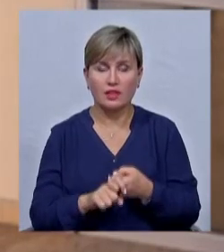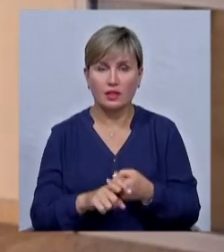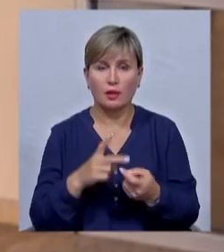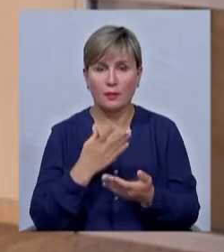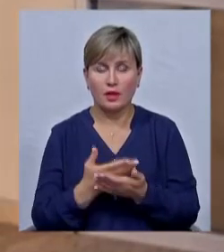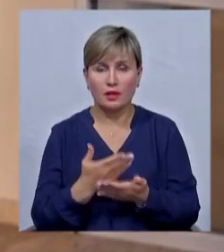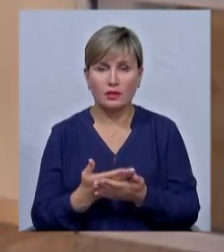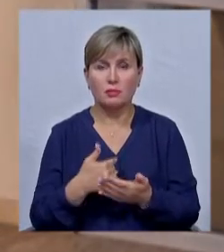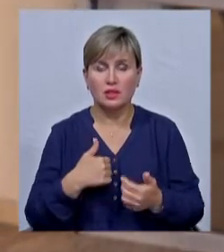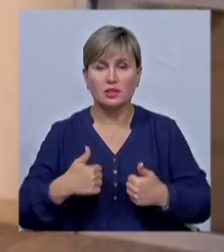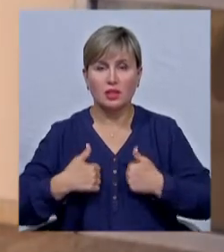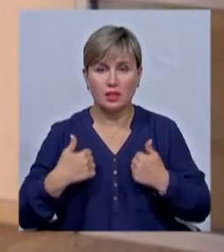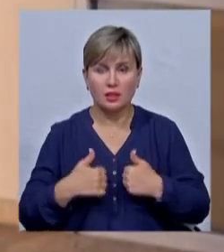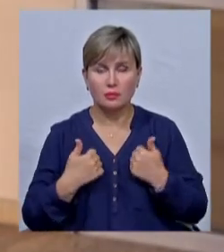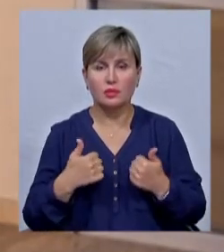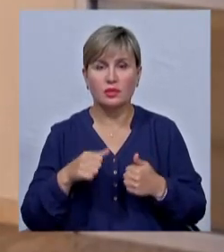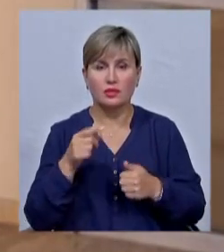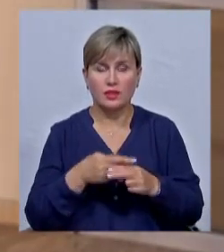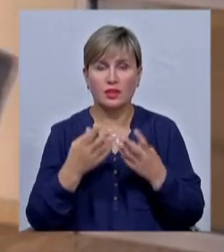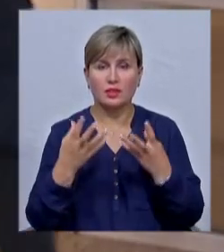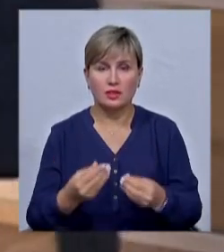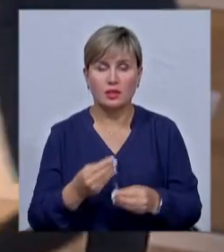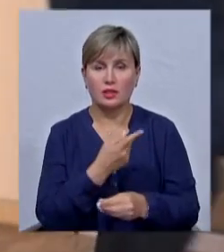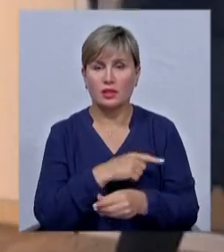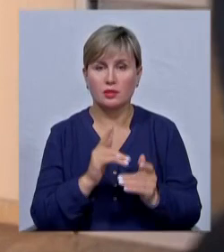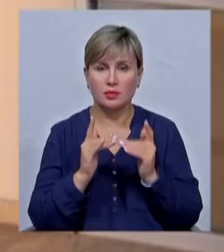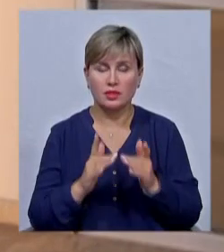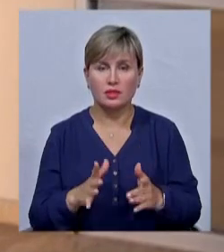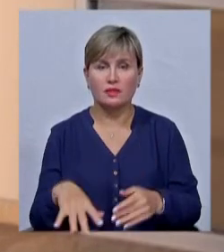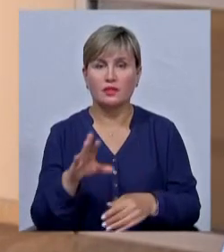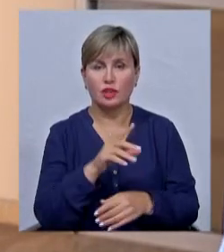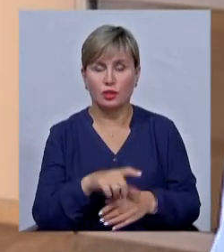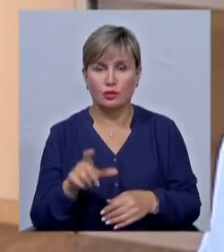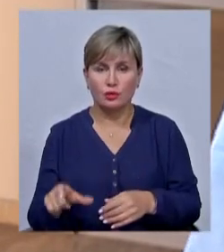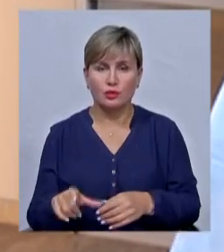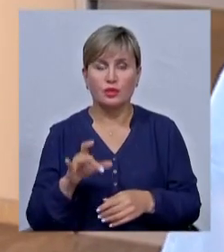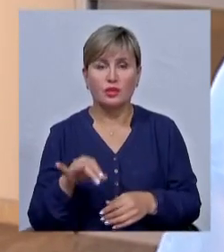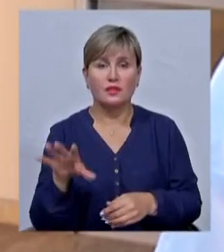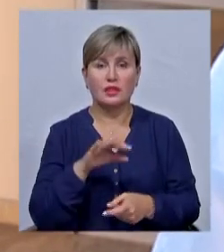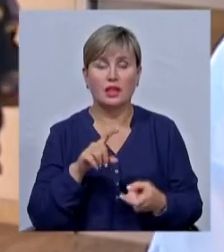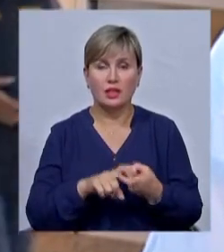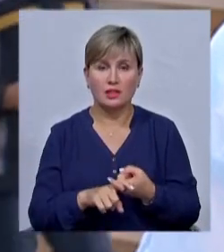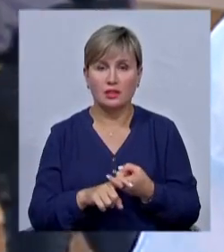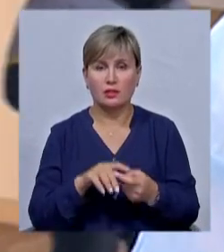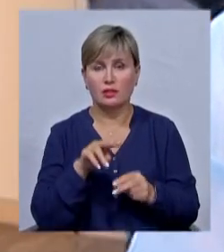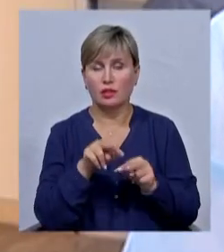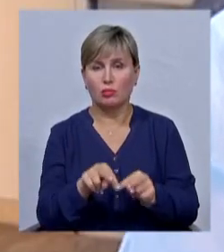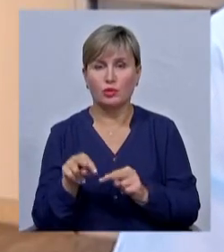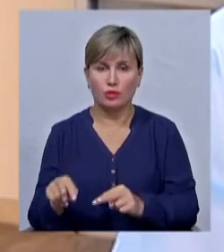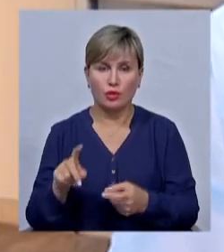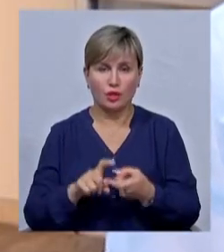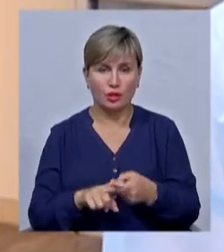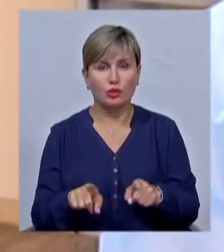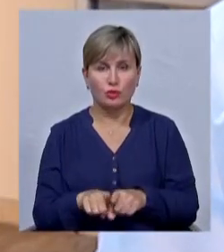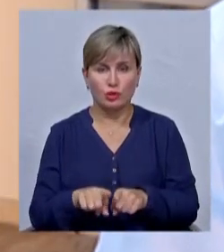то мы их стараемся тот же день госпитализировать всех пациентов не из всех контактных берем под наблюдению контакт на